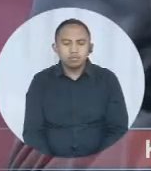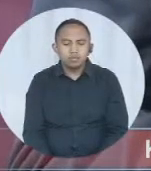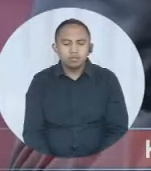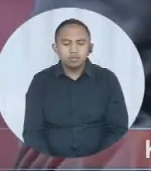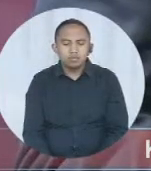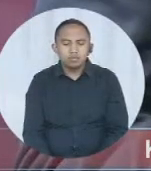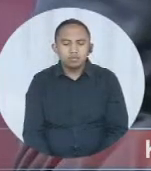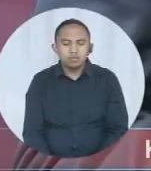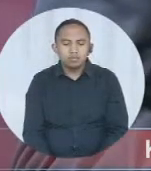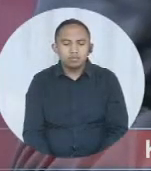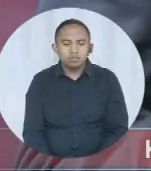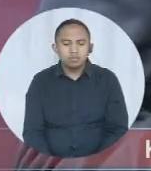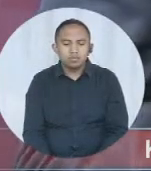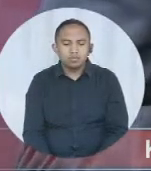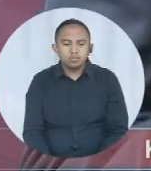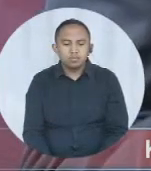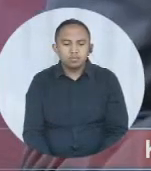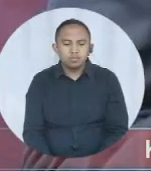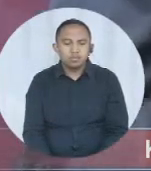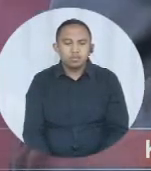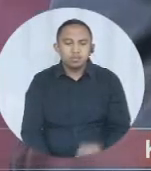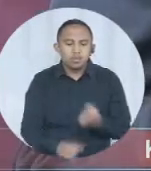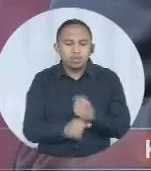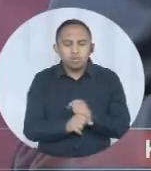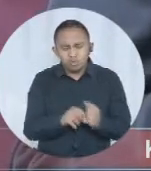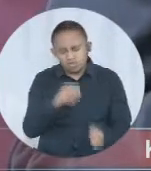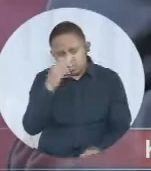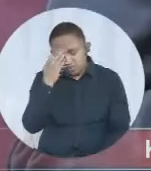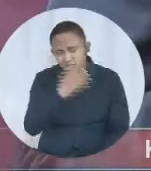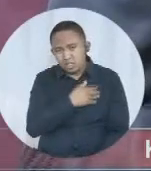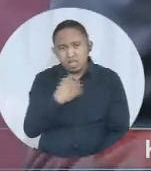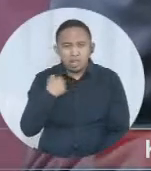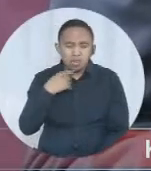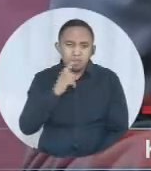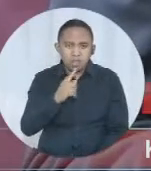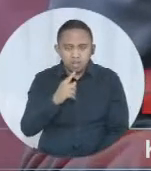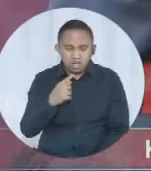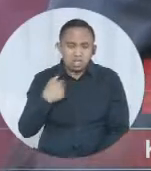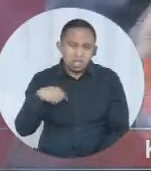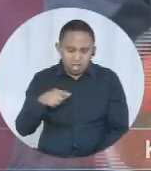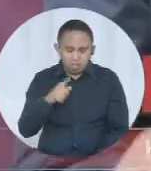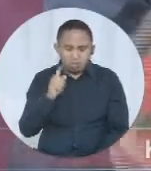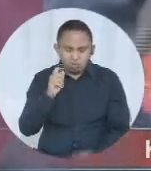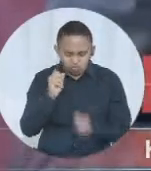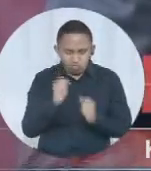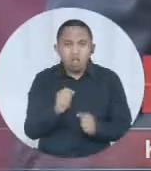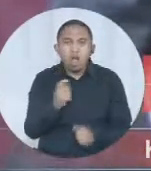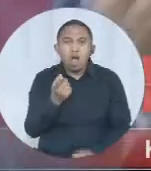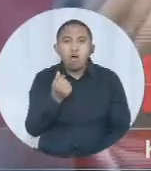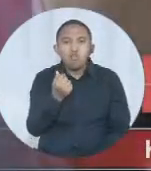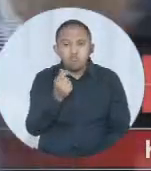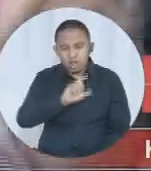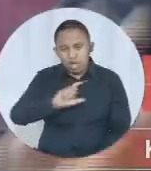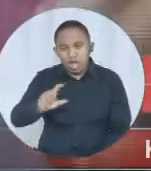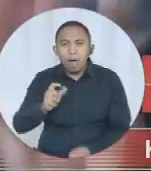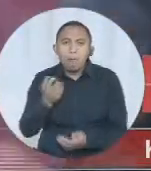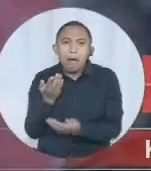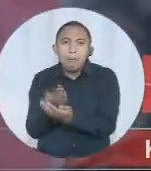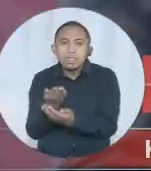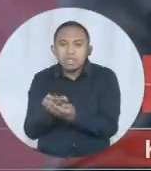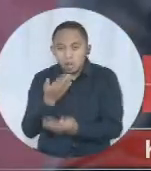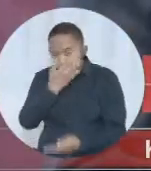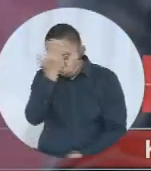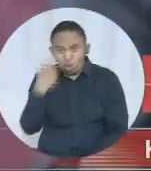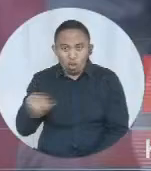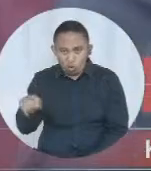hoe izahay dia anao fampindramam-bola tsy misy zanany ampindramina manokana ho an'ny olona te